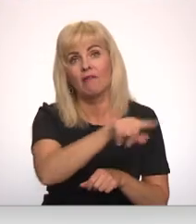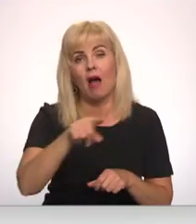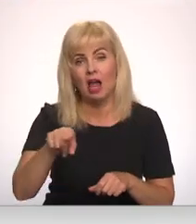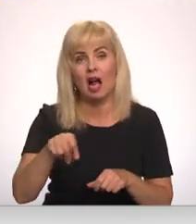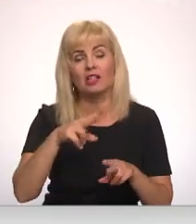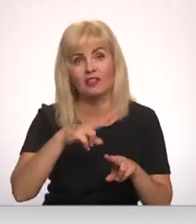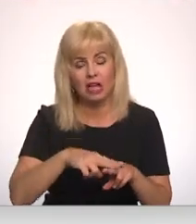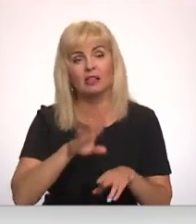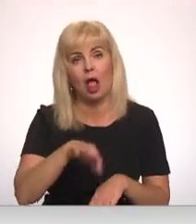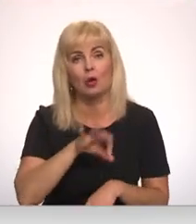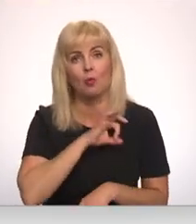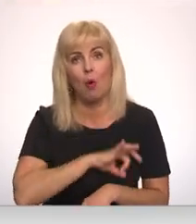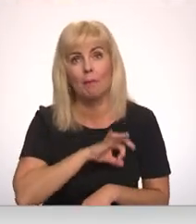nopelnītu.